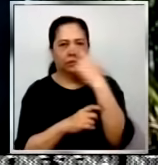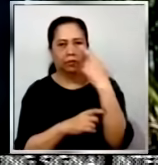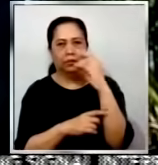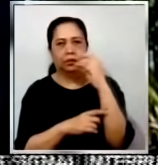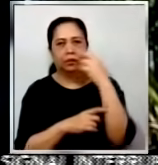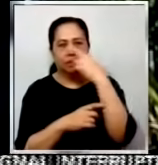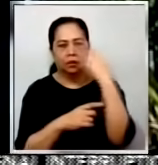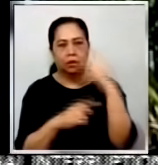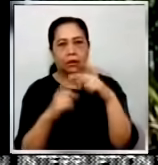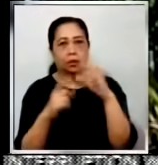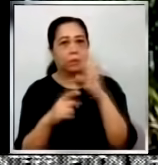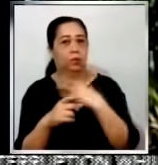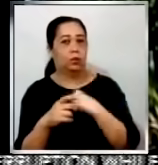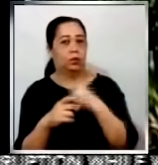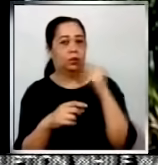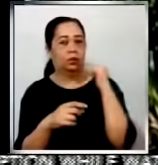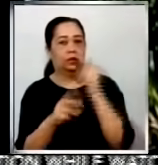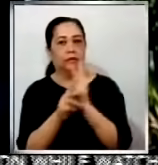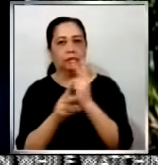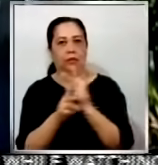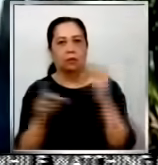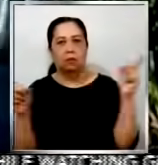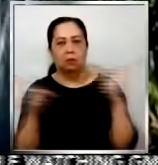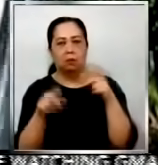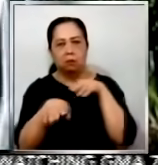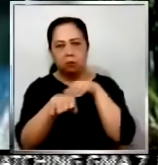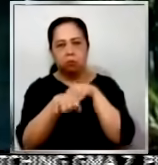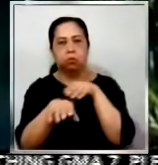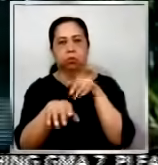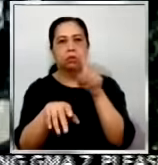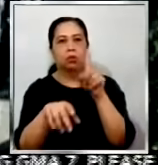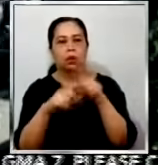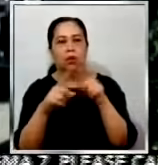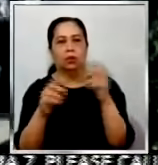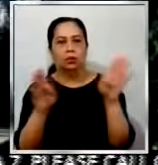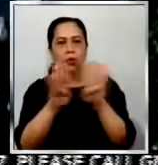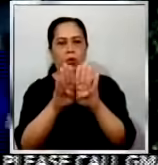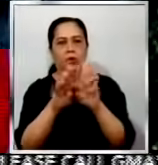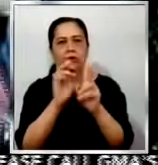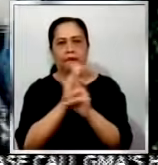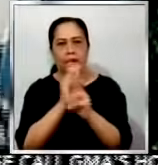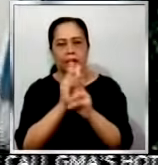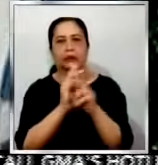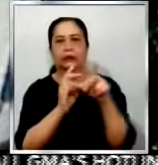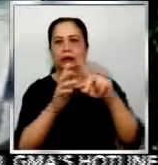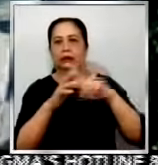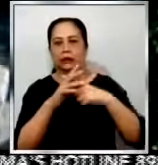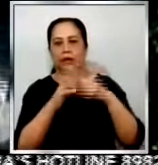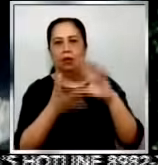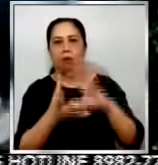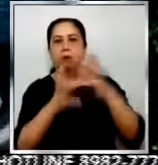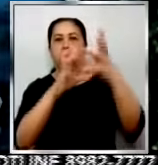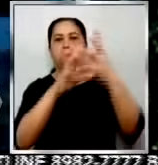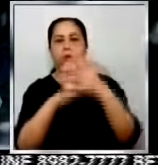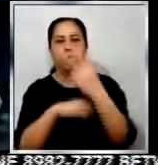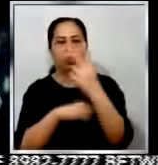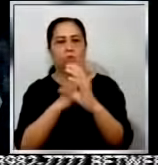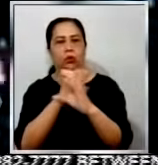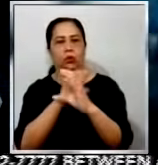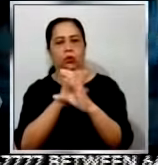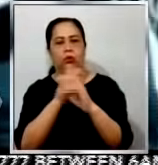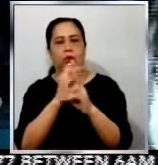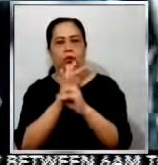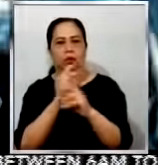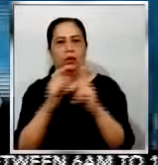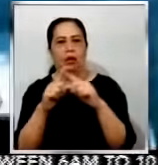sa likod, biglang bumangga sa likod ng isang closed van na naging mitsa ng karambola ng dalawang sasakyan at hindi bababa